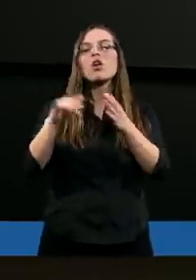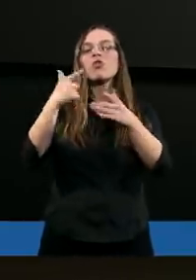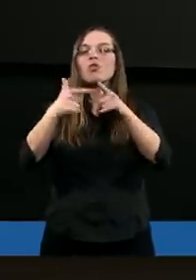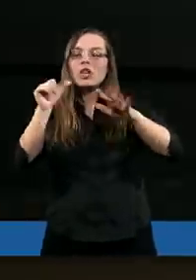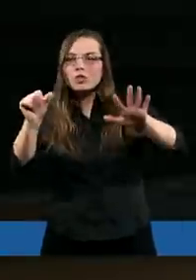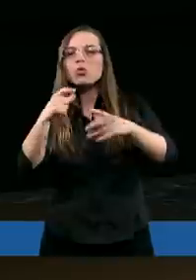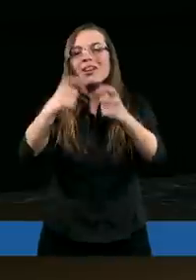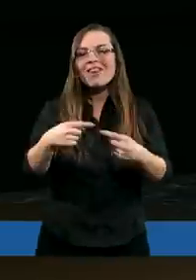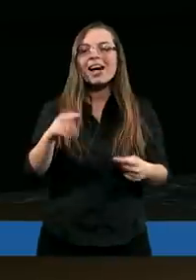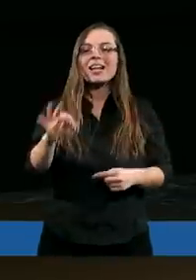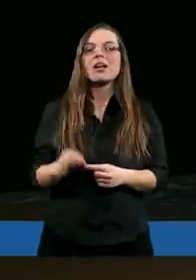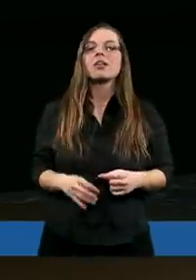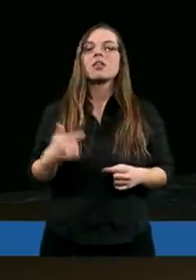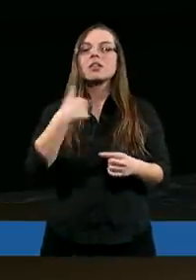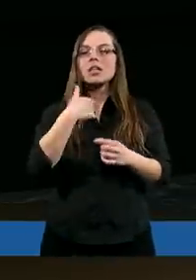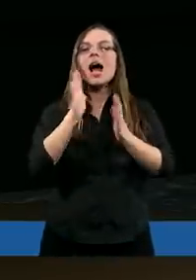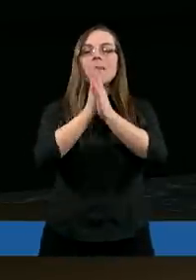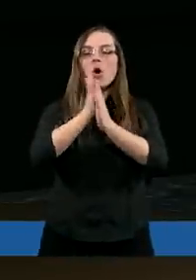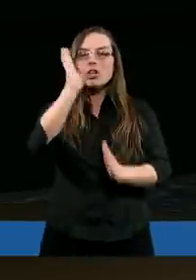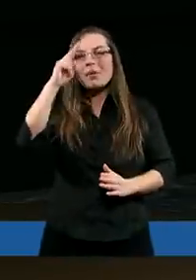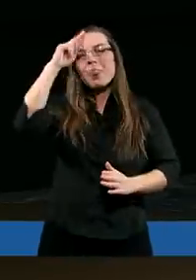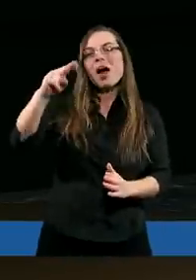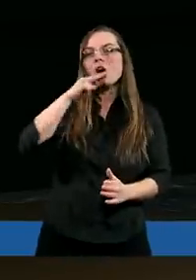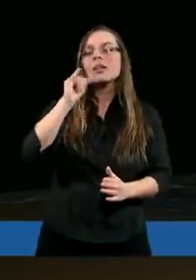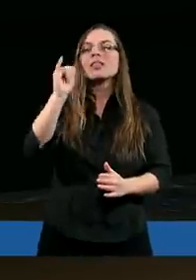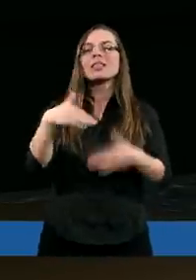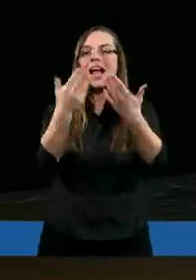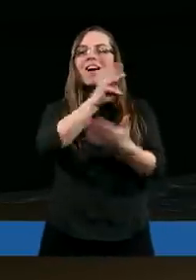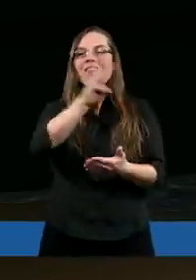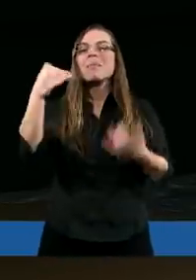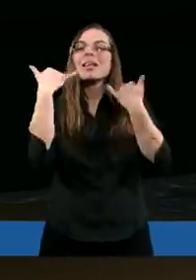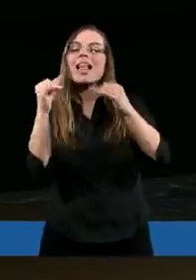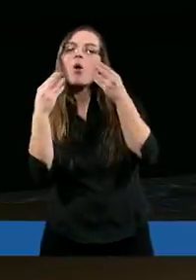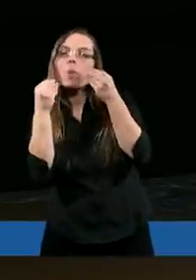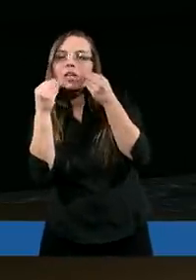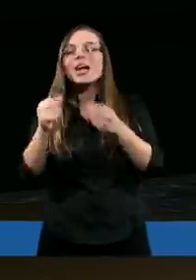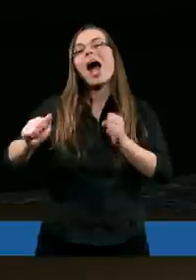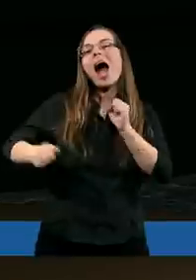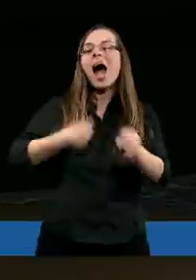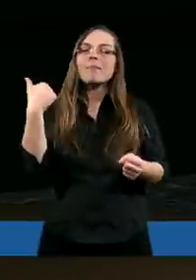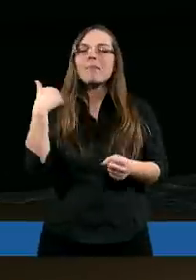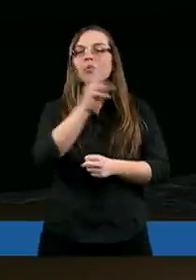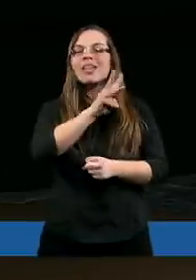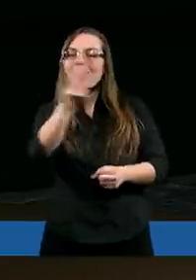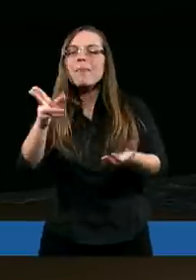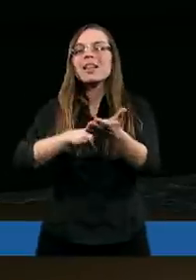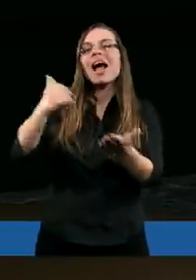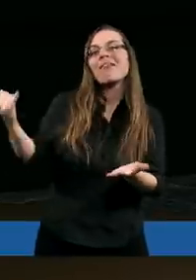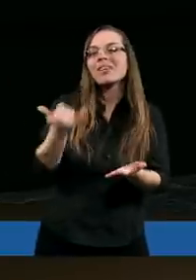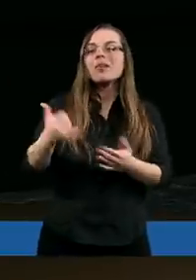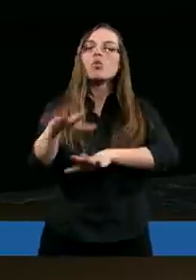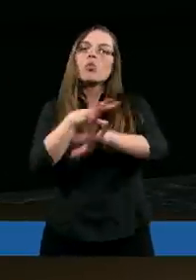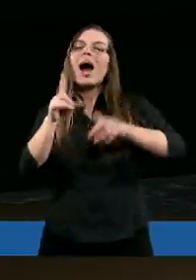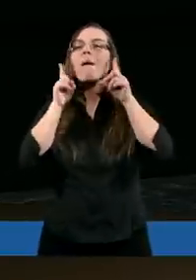werset. Ja prosić będę Ojca i dawam innego Pocieszyciela, aby był z wami na wieki.